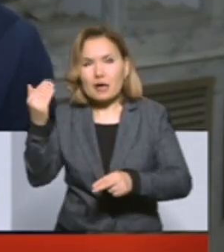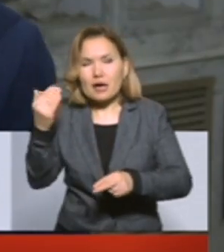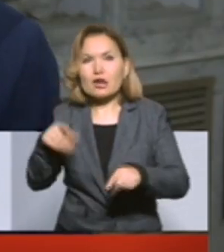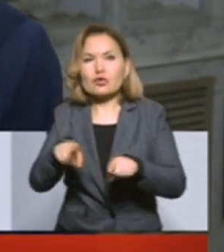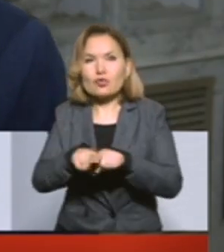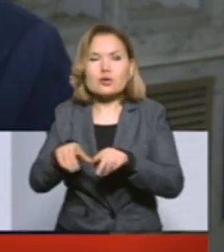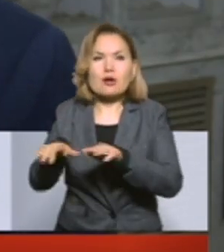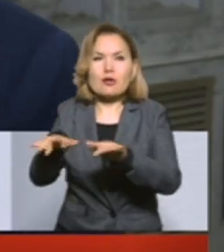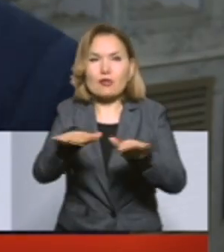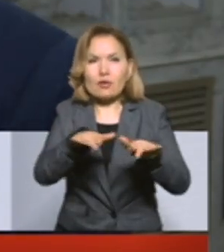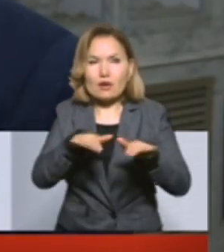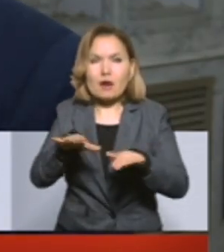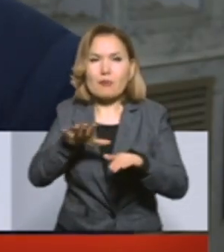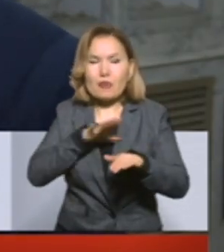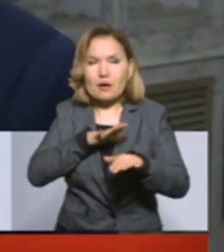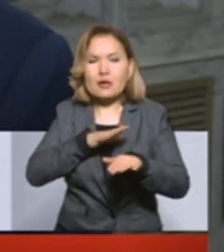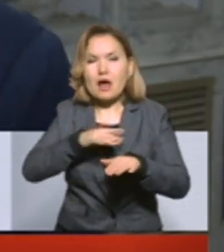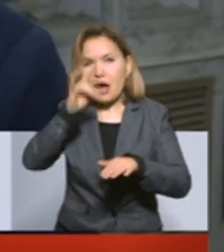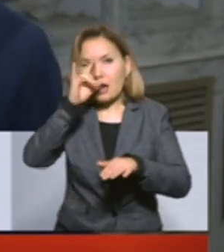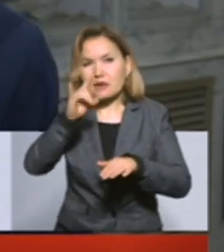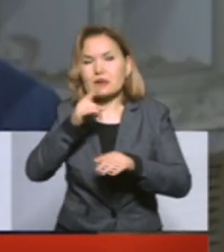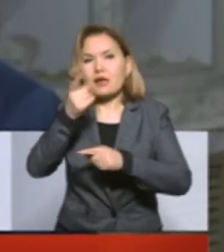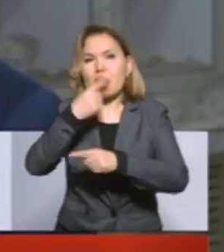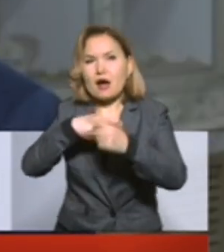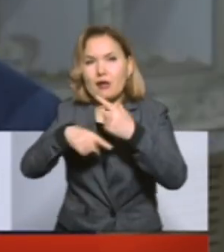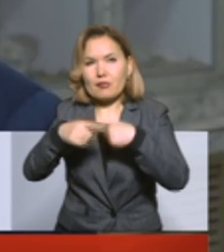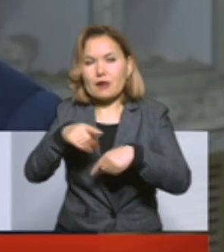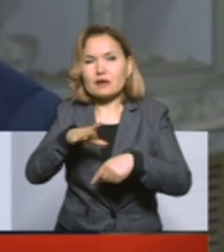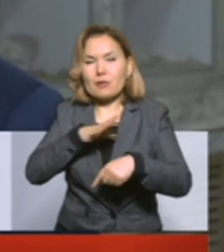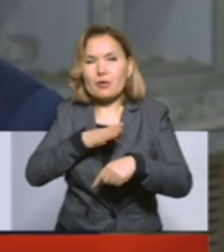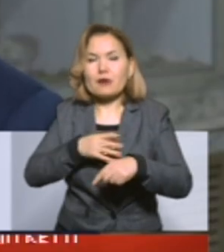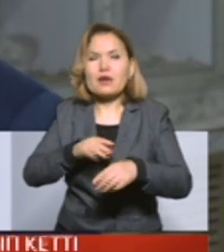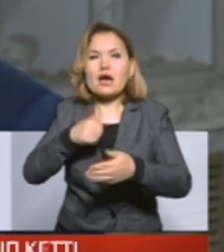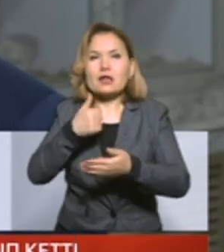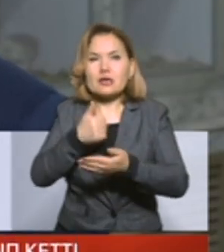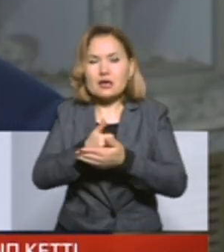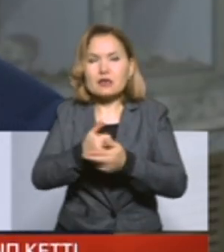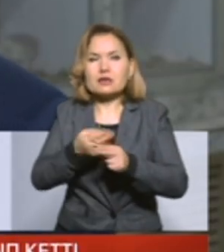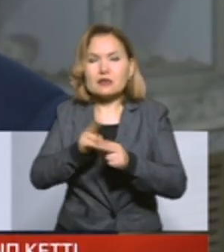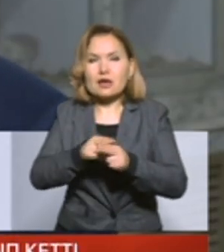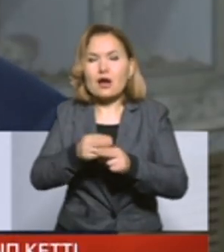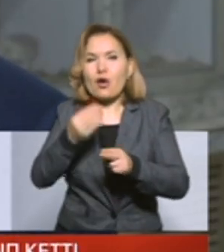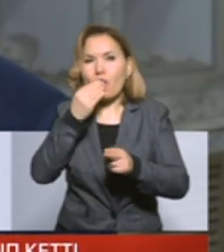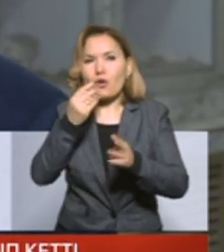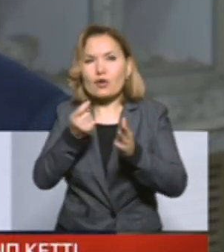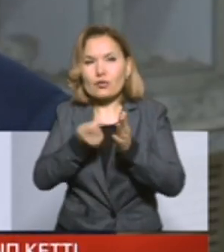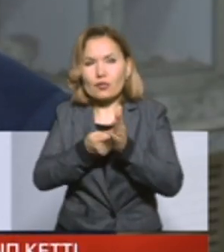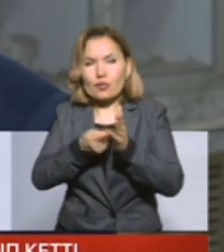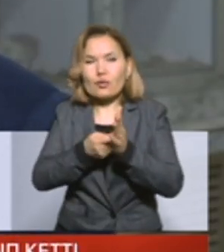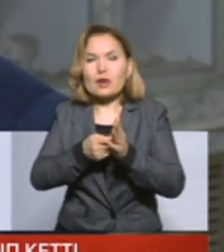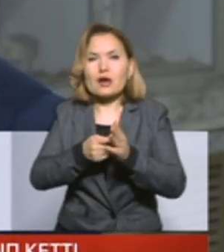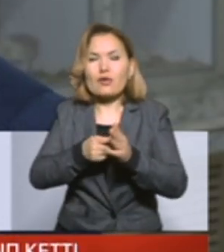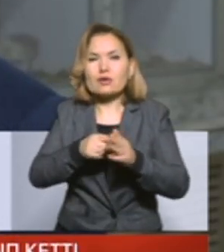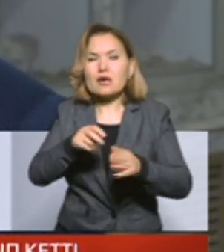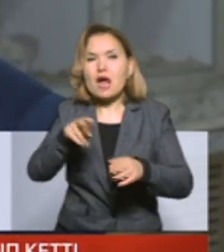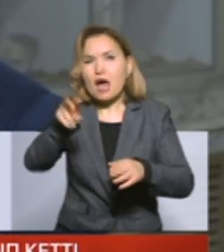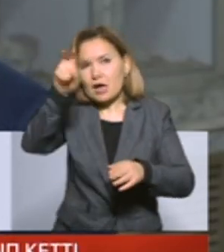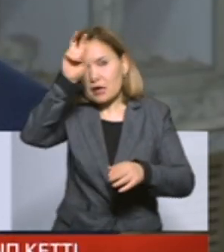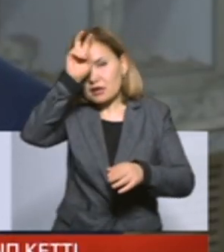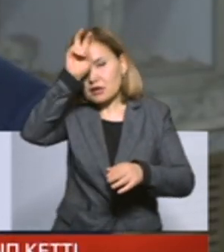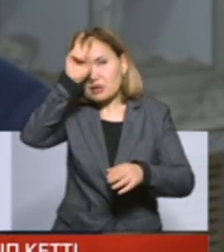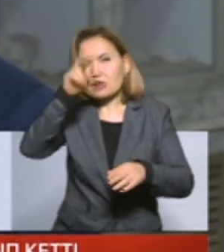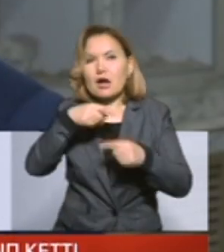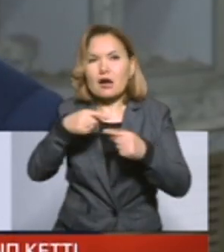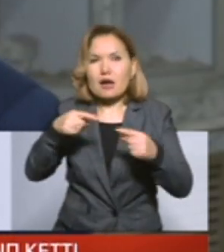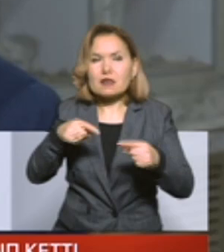сол жерде мекендеп жүр. Негізгі қорегі тәуешке болып табылады да, тәуешке, кекілік солардың көп